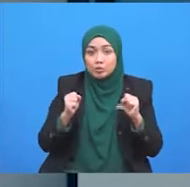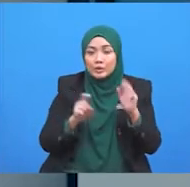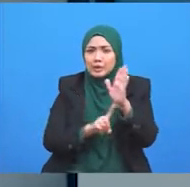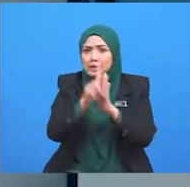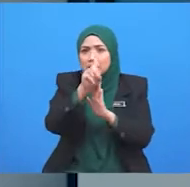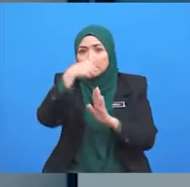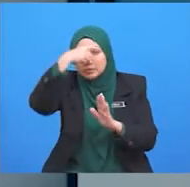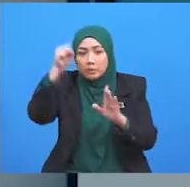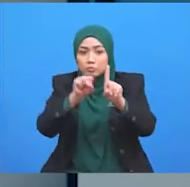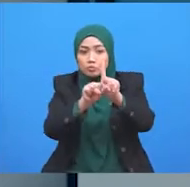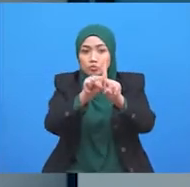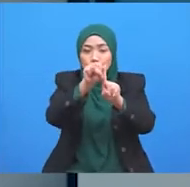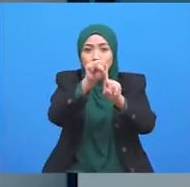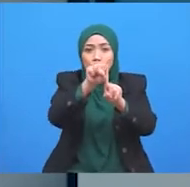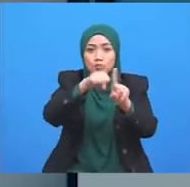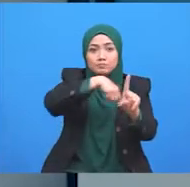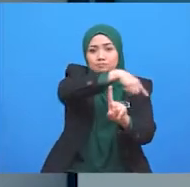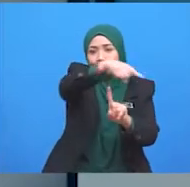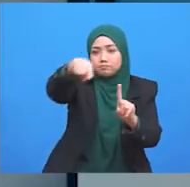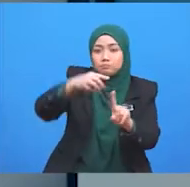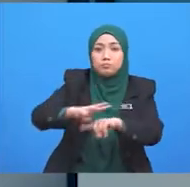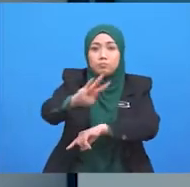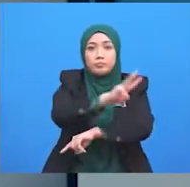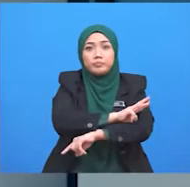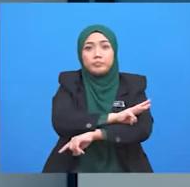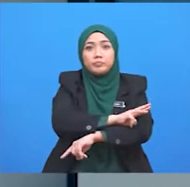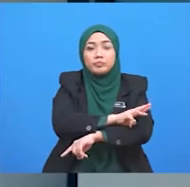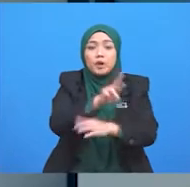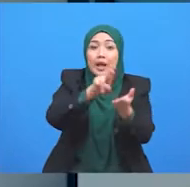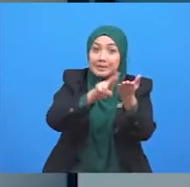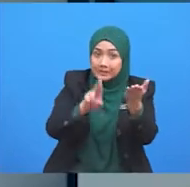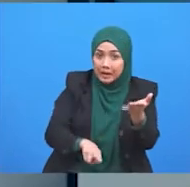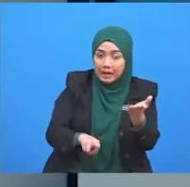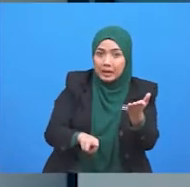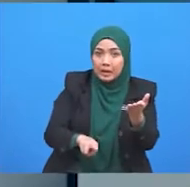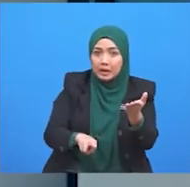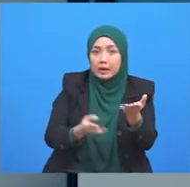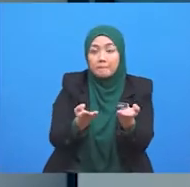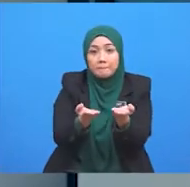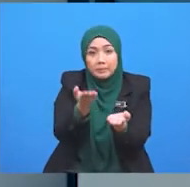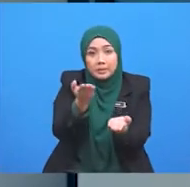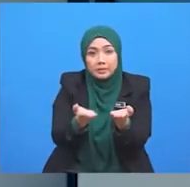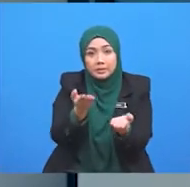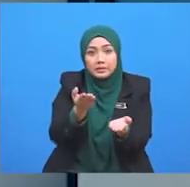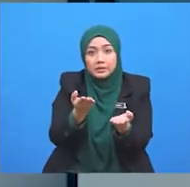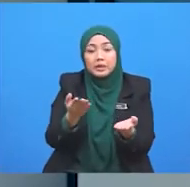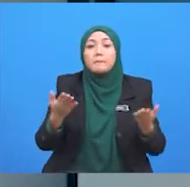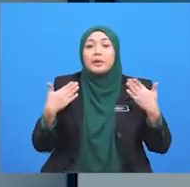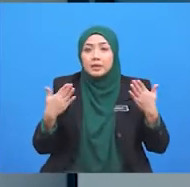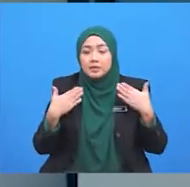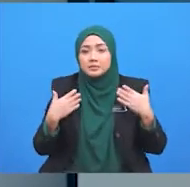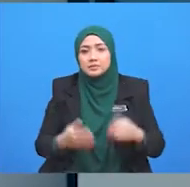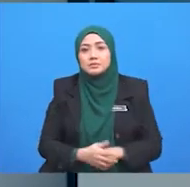adalah tinggi kerana suhu persekitaran di kawasan tersebut adalah rendah berbanding dengan solstis